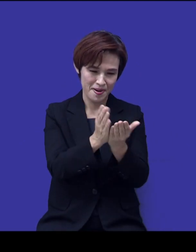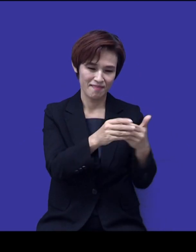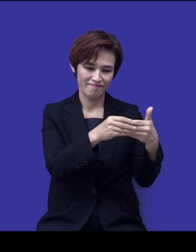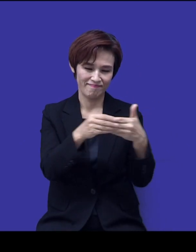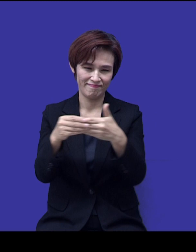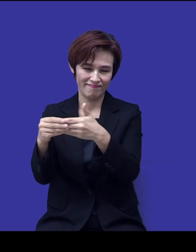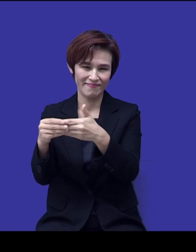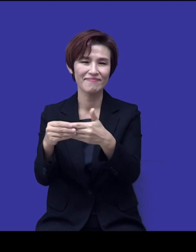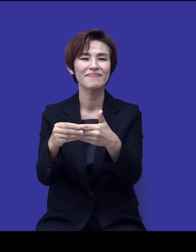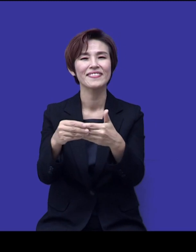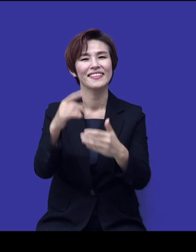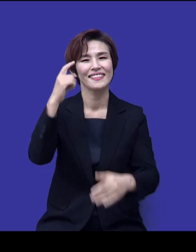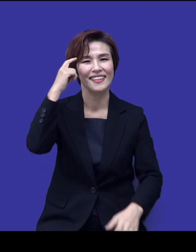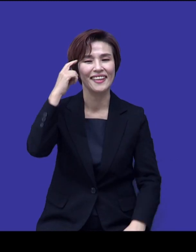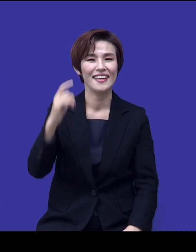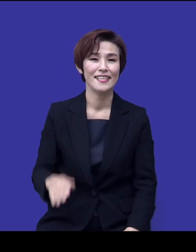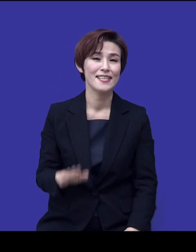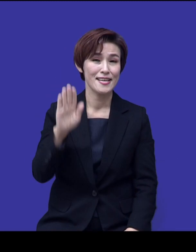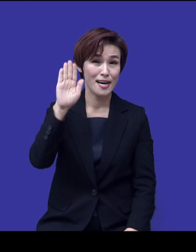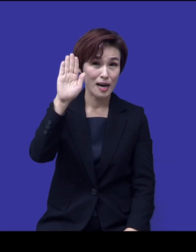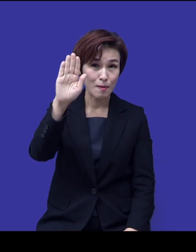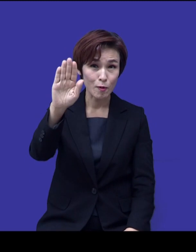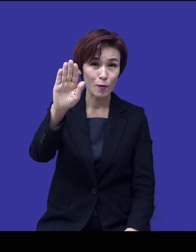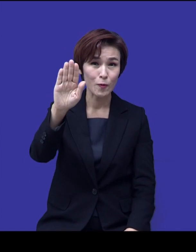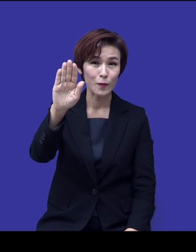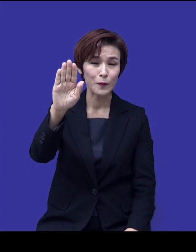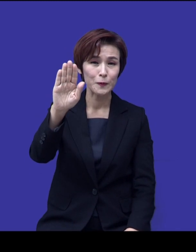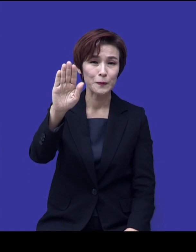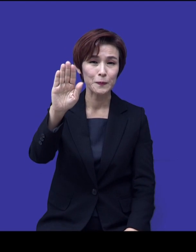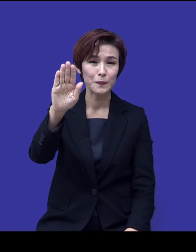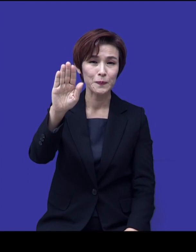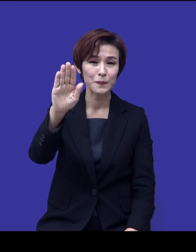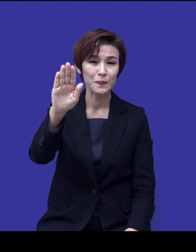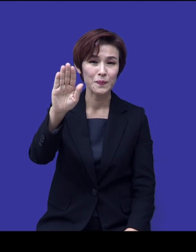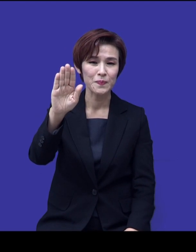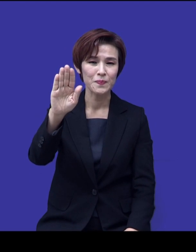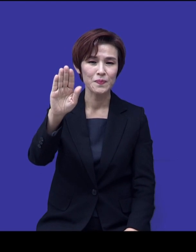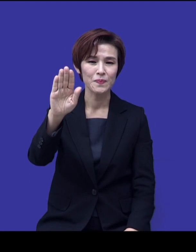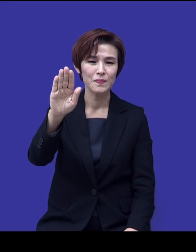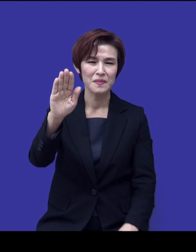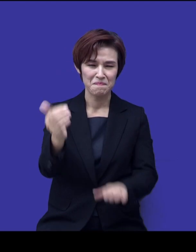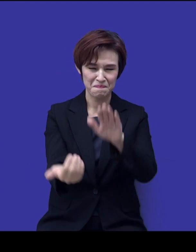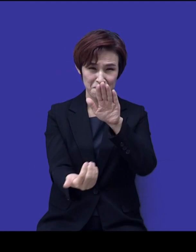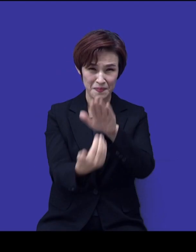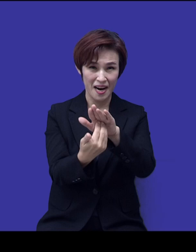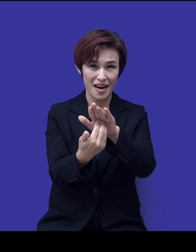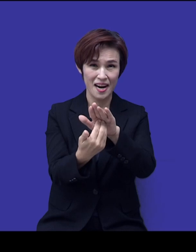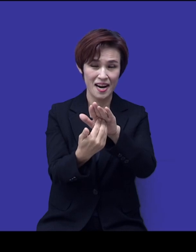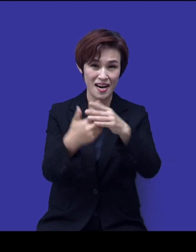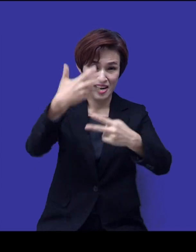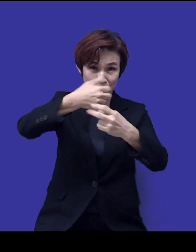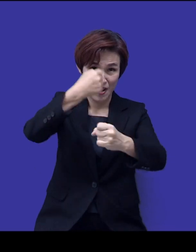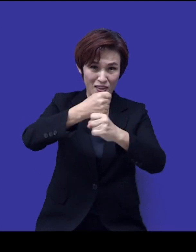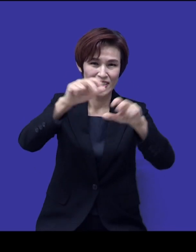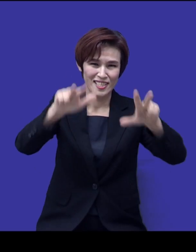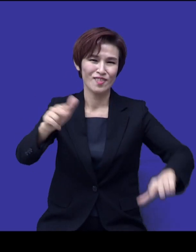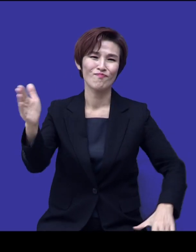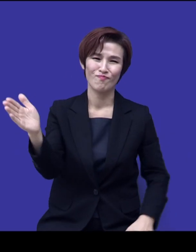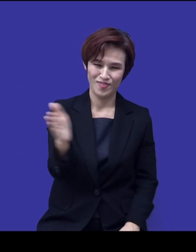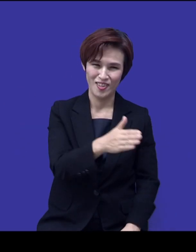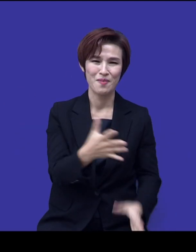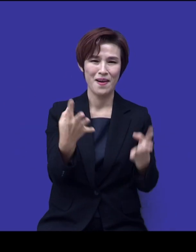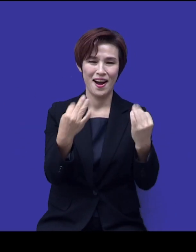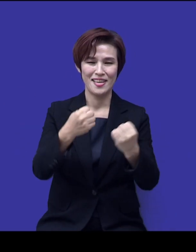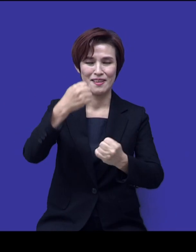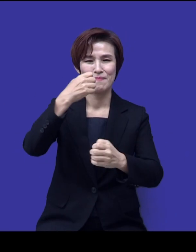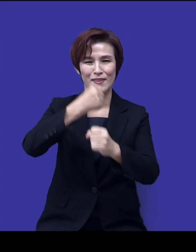계시리라 생각이 들었습니다. 아멘. 앞으로 지금 말씀하신 것처럼 명작은 지금부터라고 생각이 듭니다. 예. 그런 명작 많이